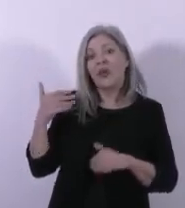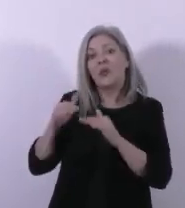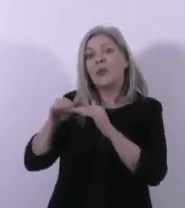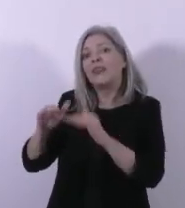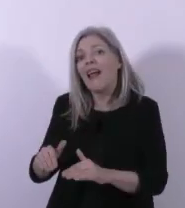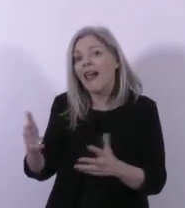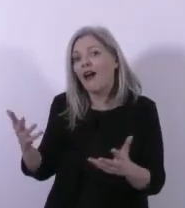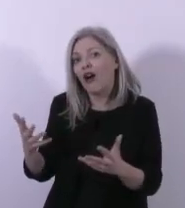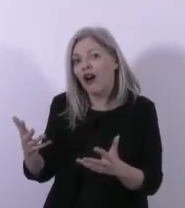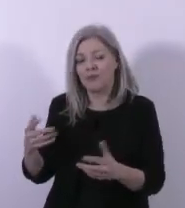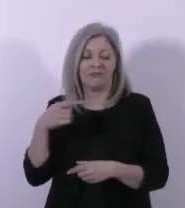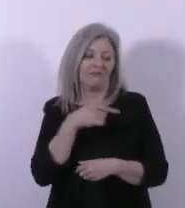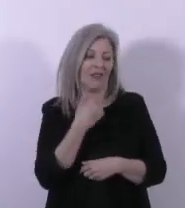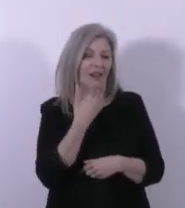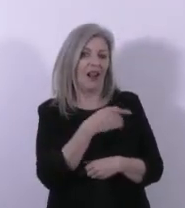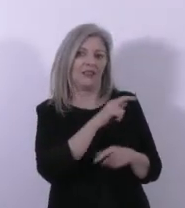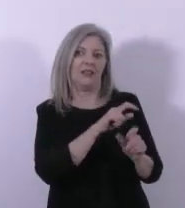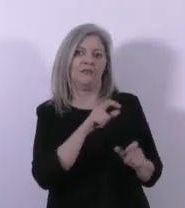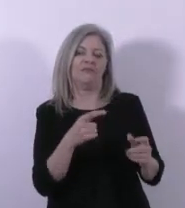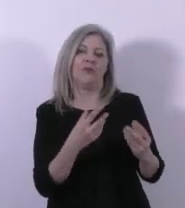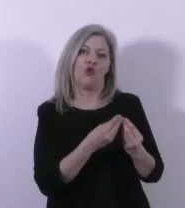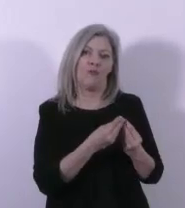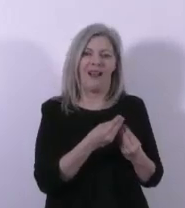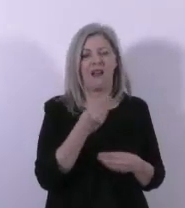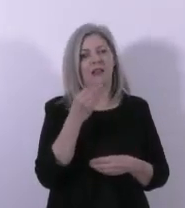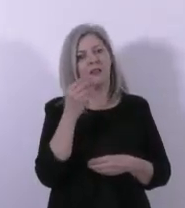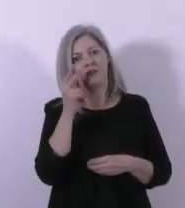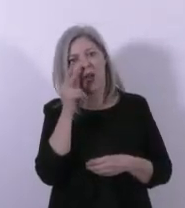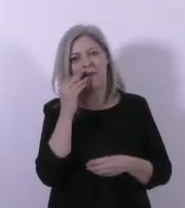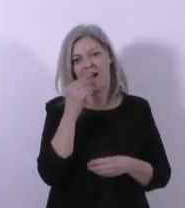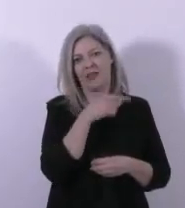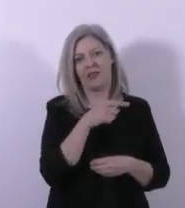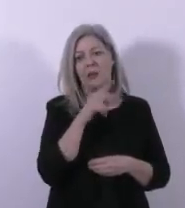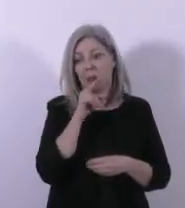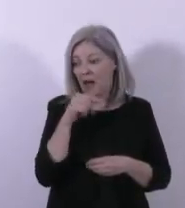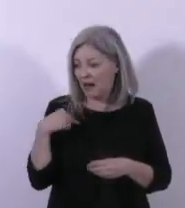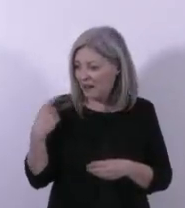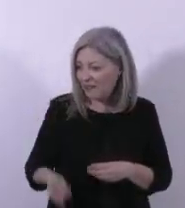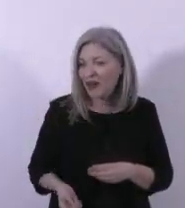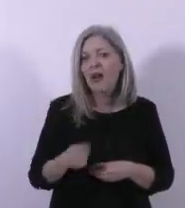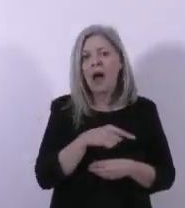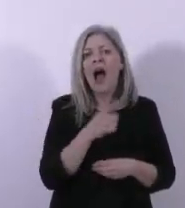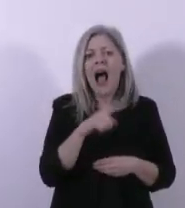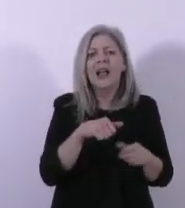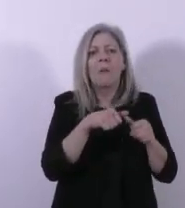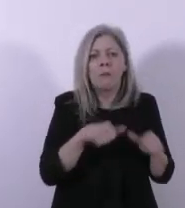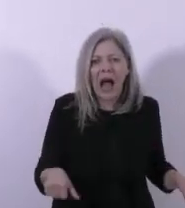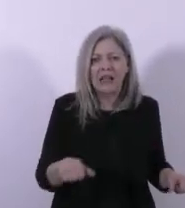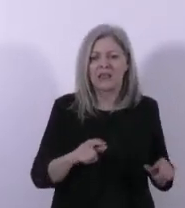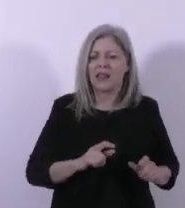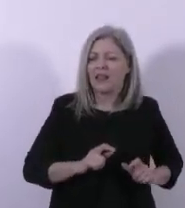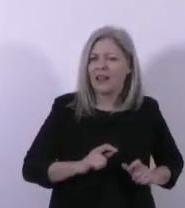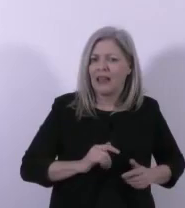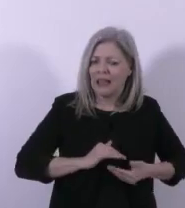quelle compagne che non solo hanno parlato qui, ma che sono il fondamento di quello che è la crescita, anche